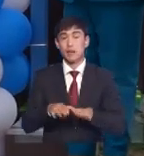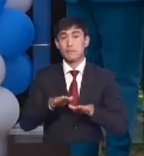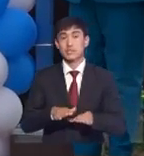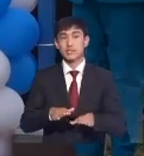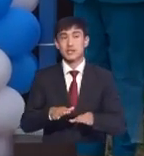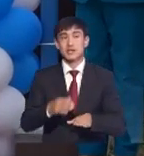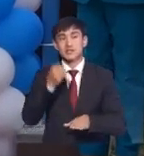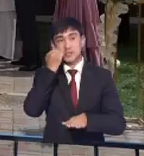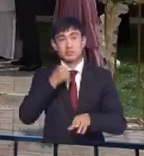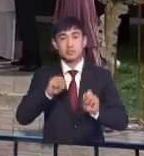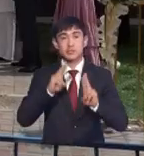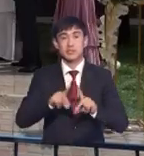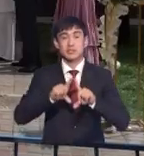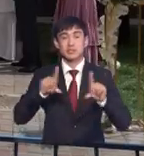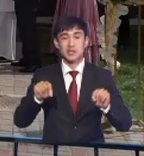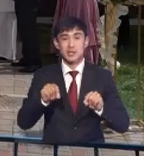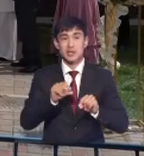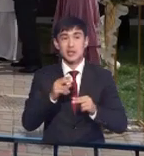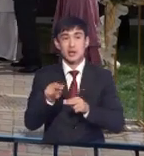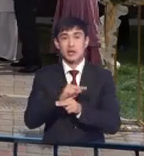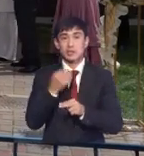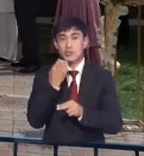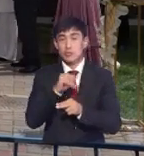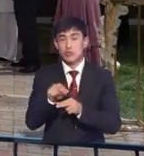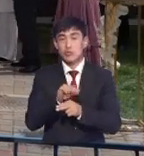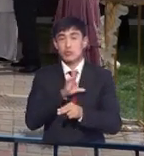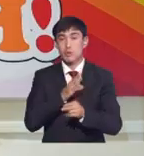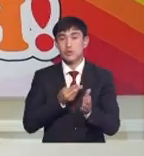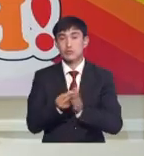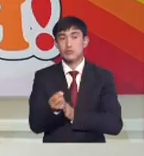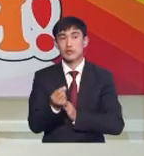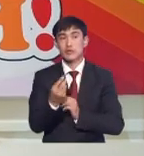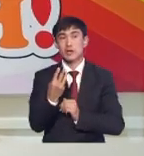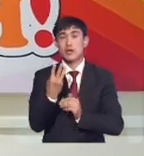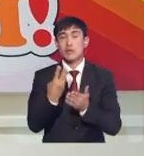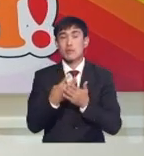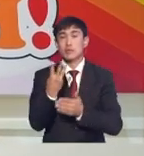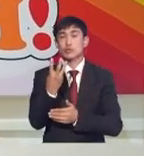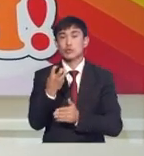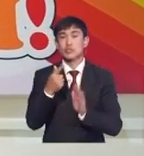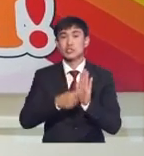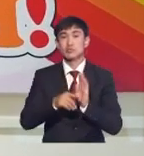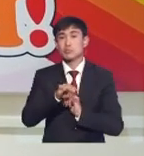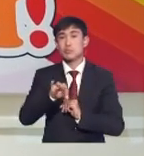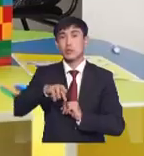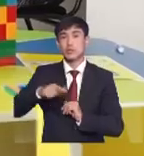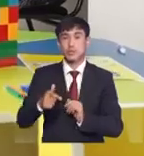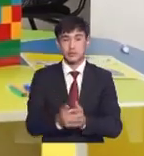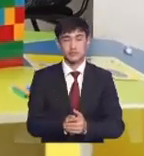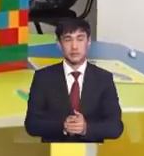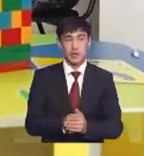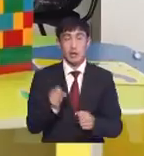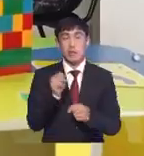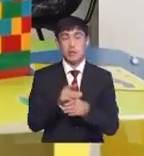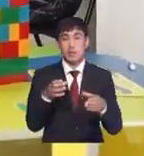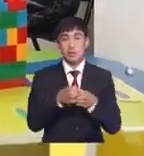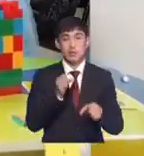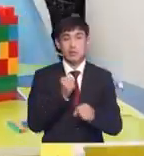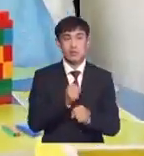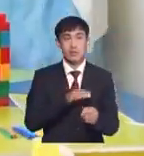в старом специализированном здании, на капитальный ремонт которого из бюджета было выделено порядка 370 миллионов тенге. Подрядные работы